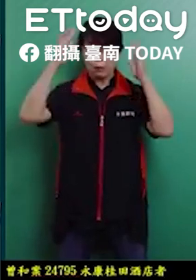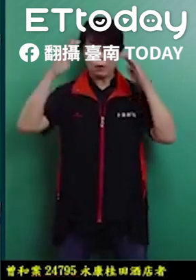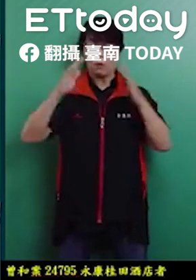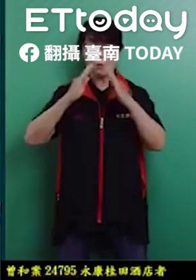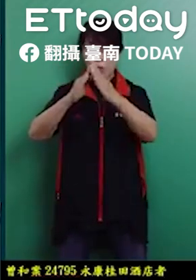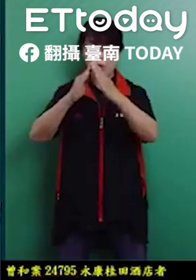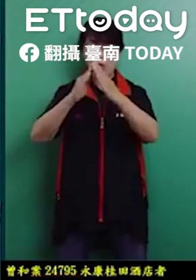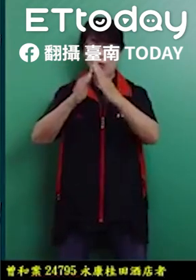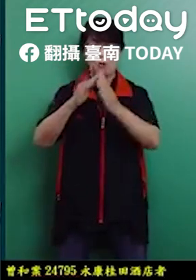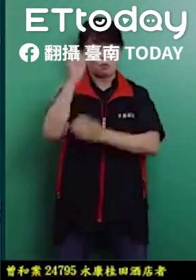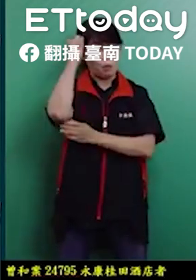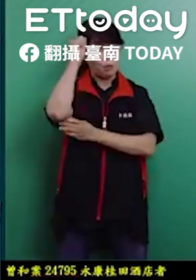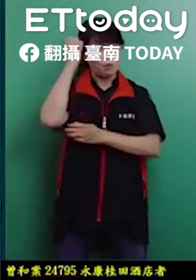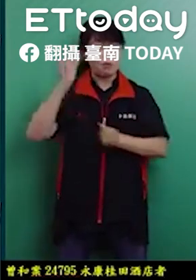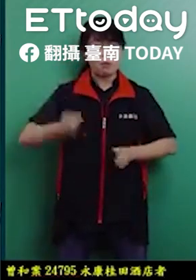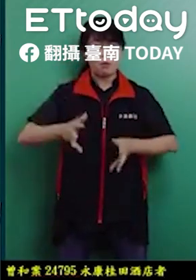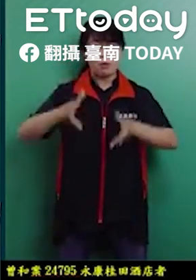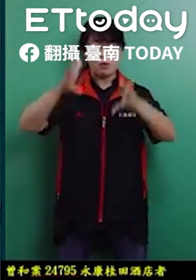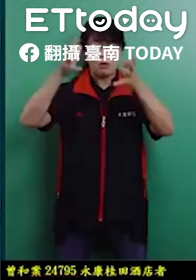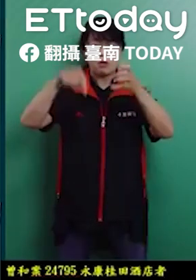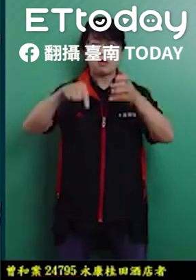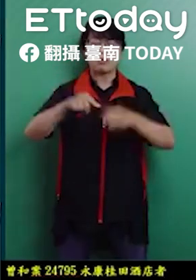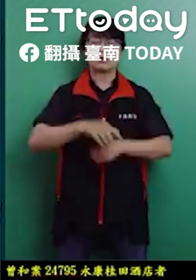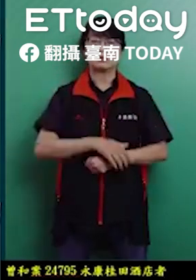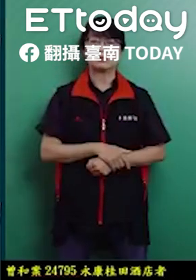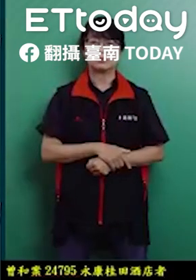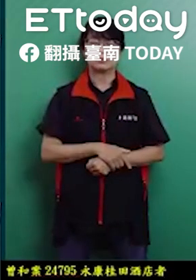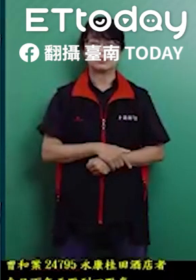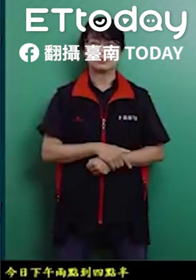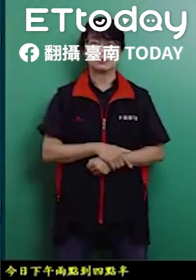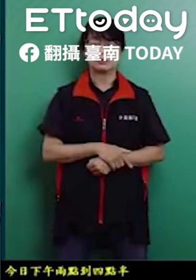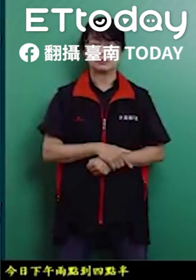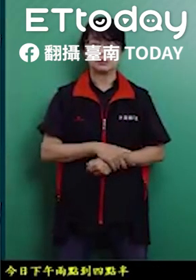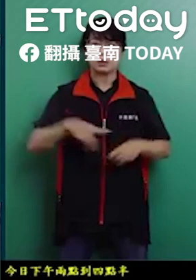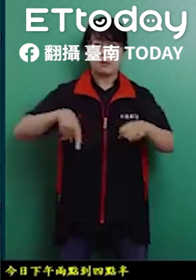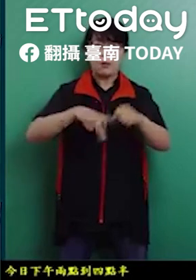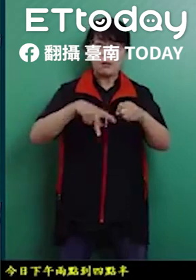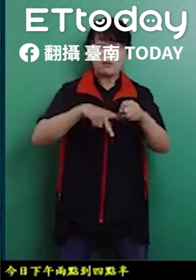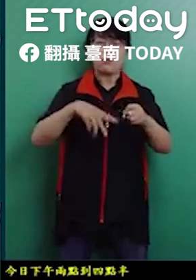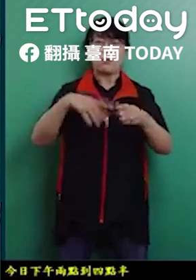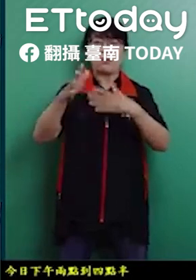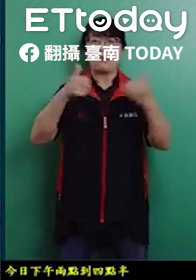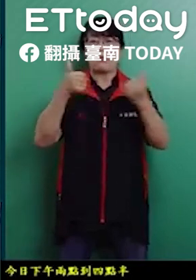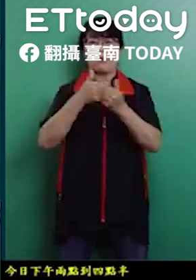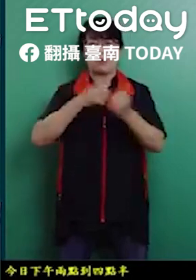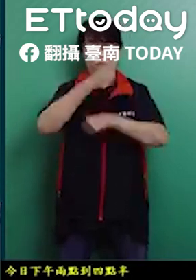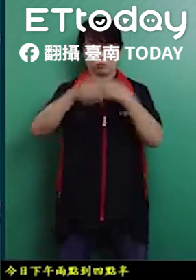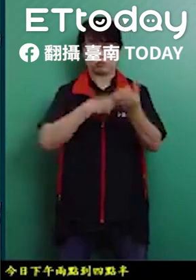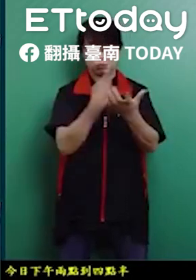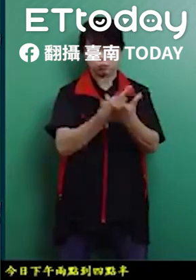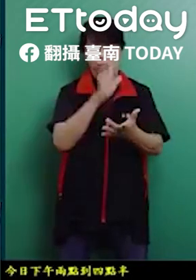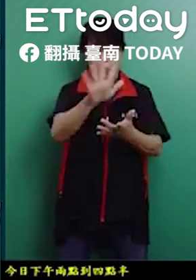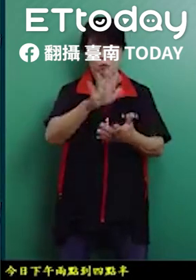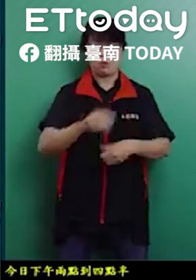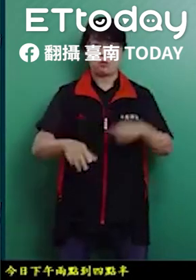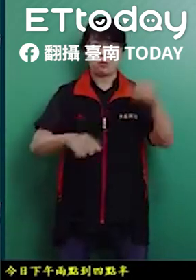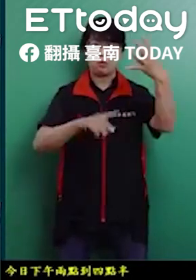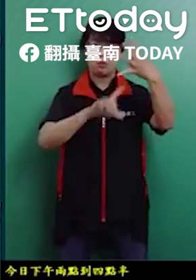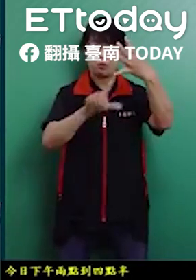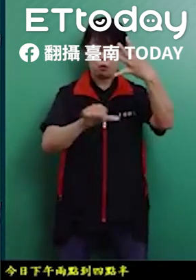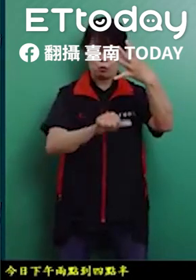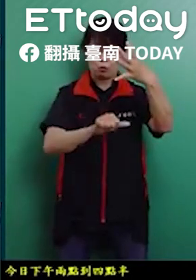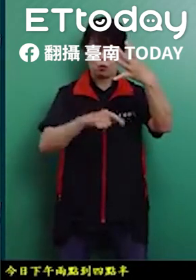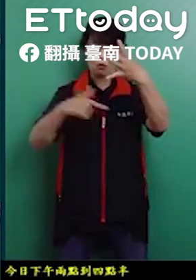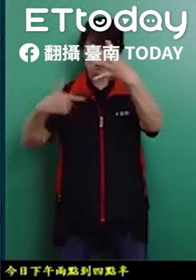旅城旅安平馆参加足球协会的活动者，请在4月5号、